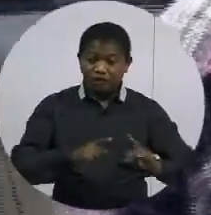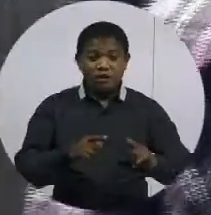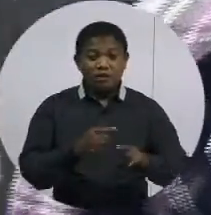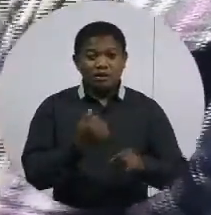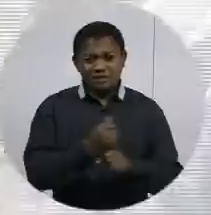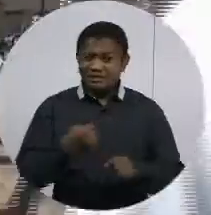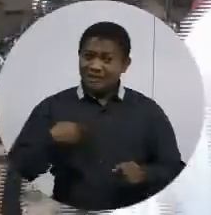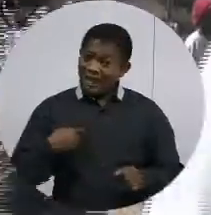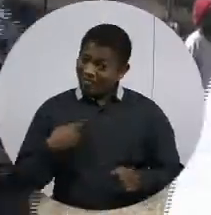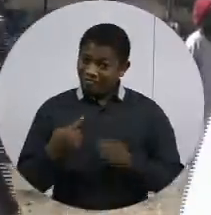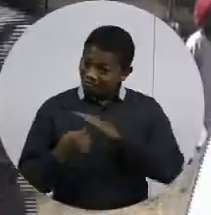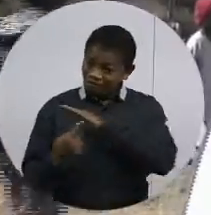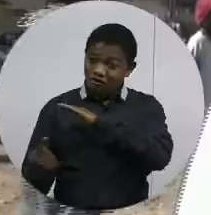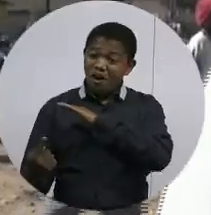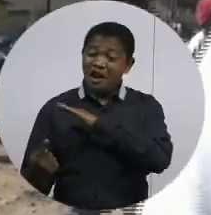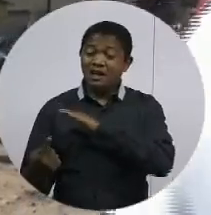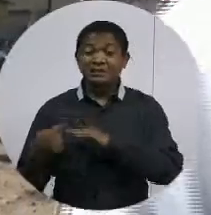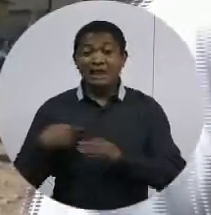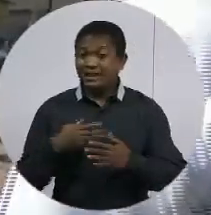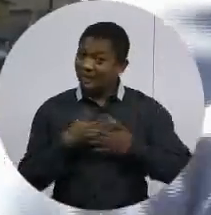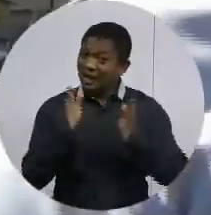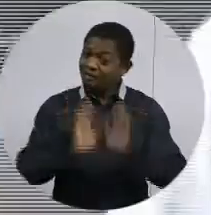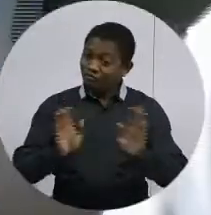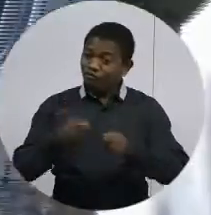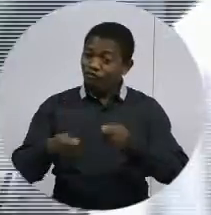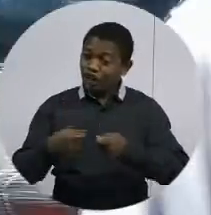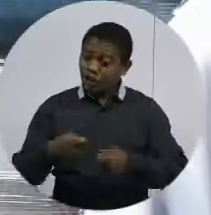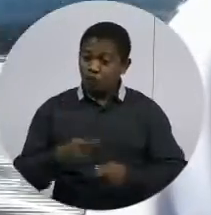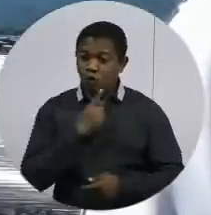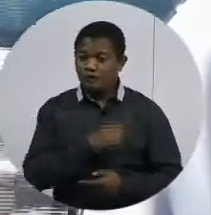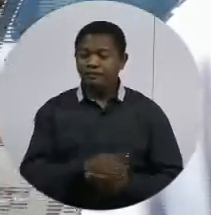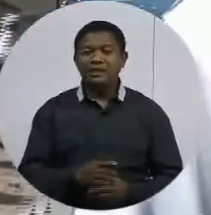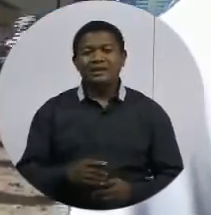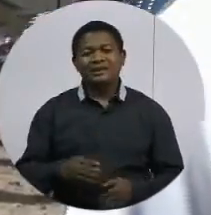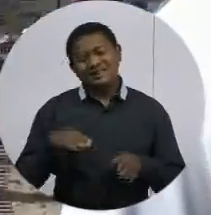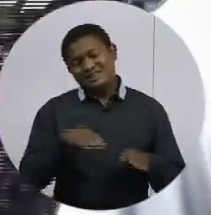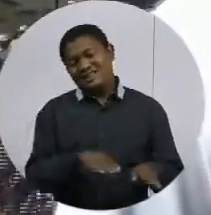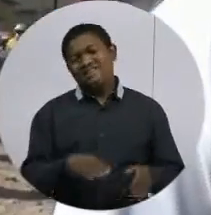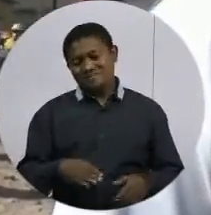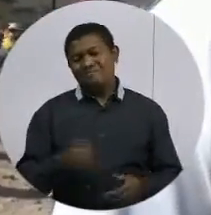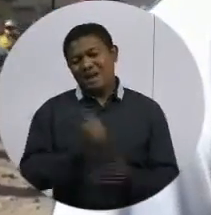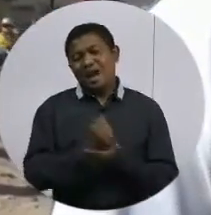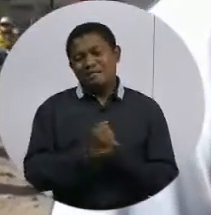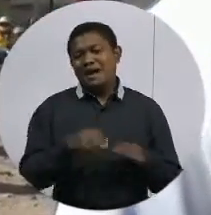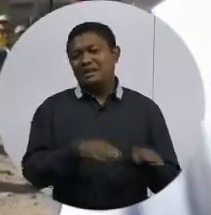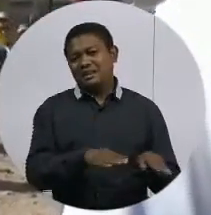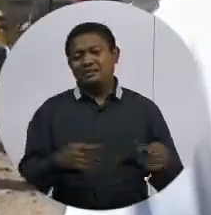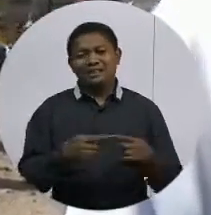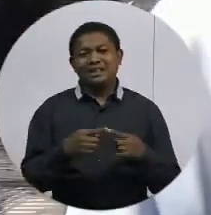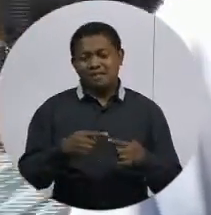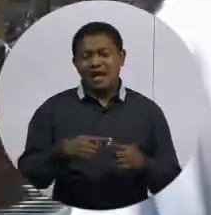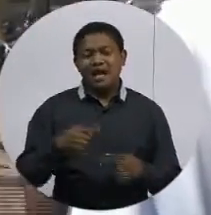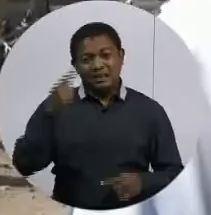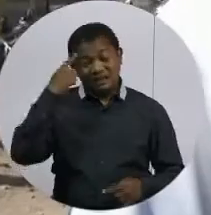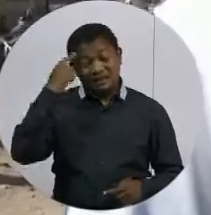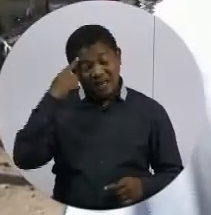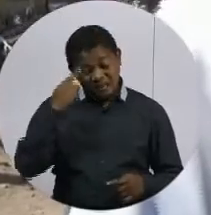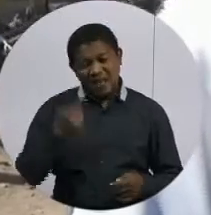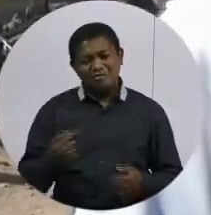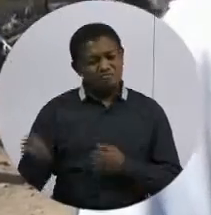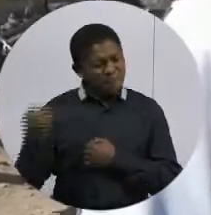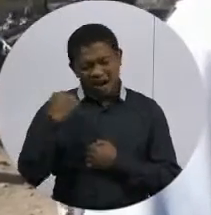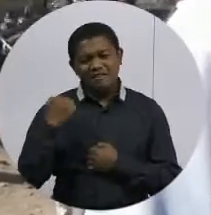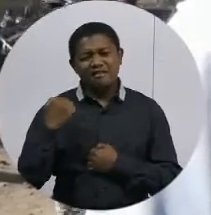aty kivy ve motso kivy e fa entinampisahina satria le aretina zany mafy dia aloha miaritry ny